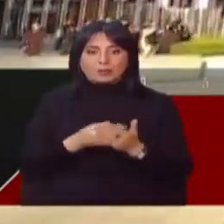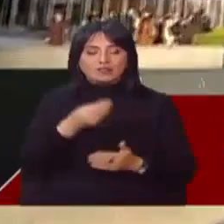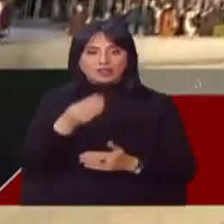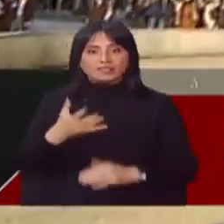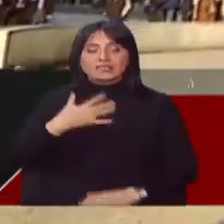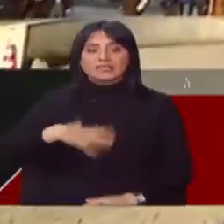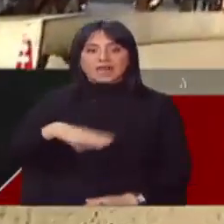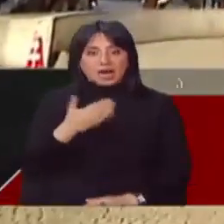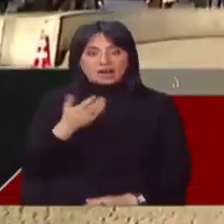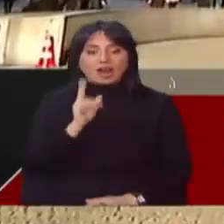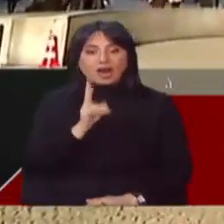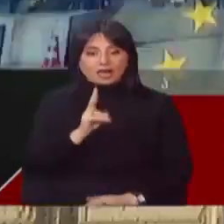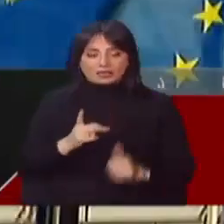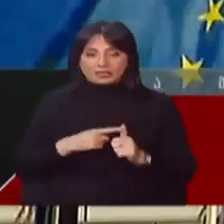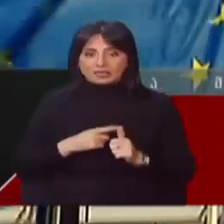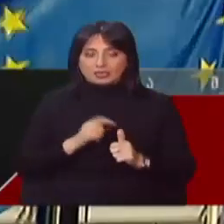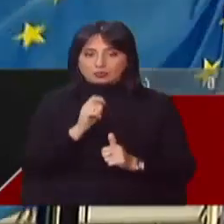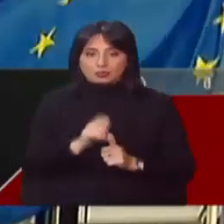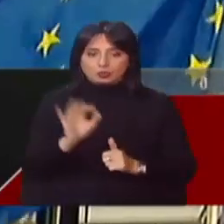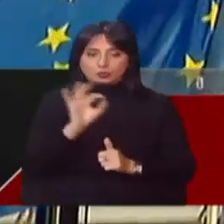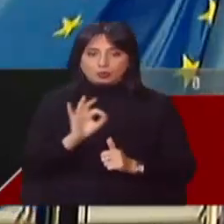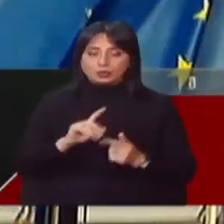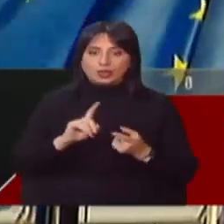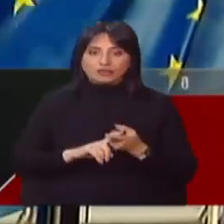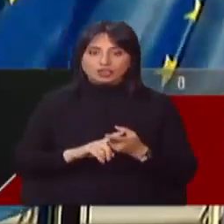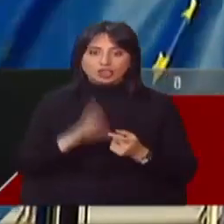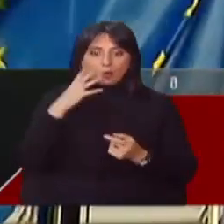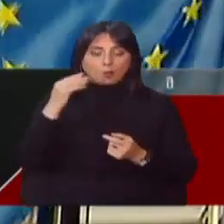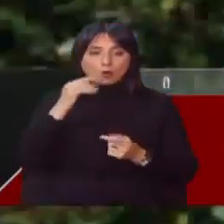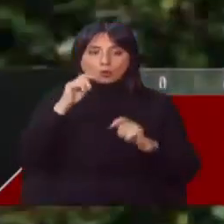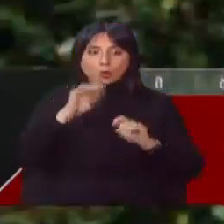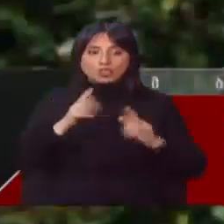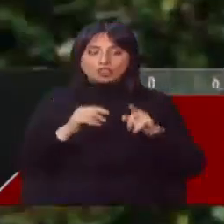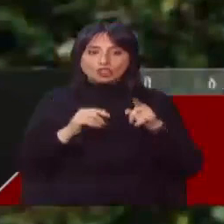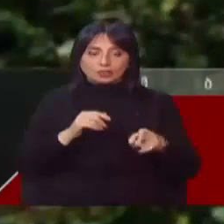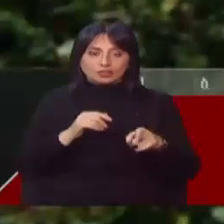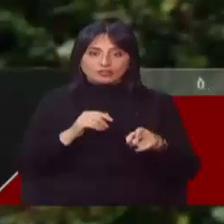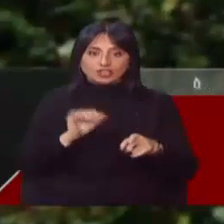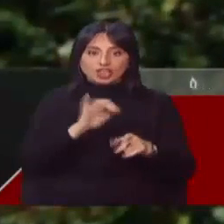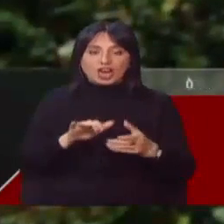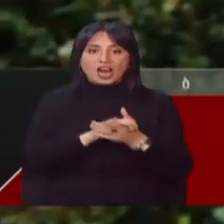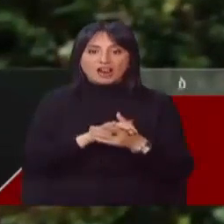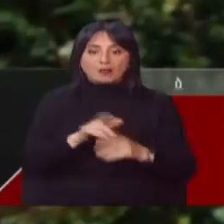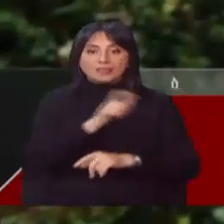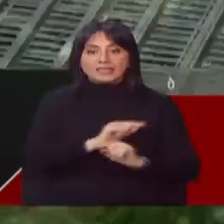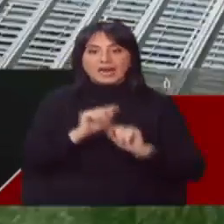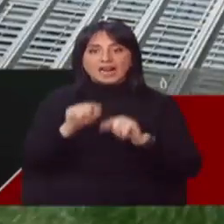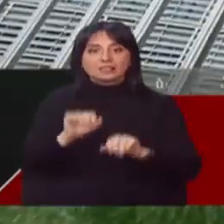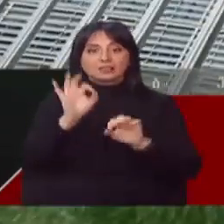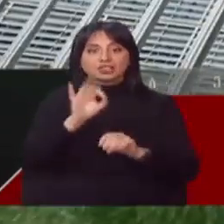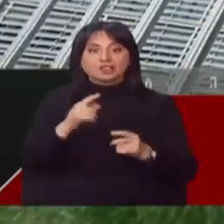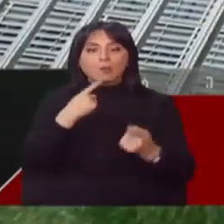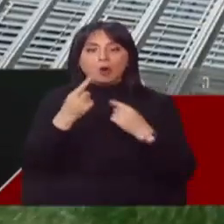გასცა საქართველოსთვის კანდიდატის სტატუსის მინიჭებასთან დაკავშირებით. მოლდოვის და უკრაინის შემთხვევაში კი ევროკავშირში გაწევრიანების